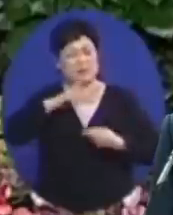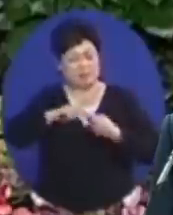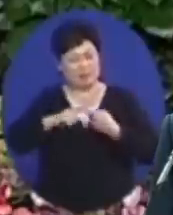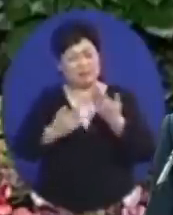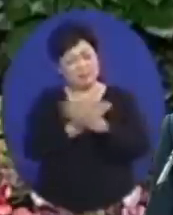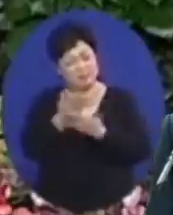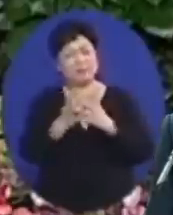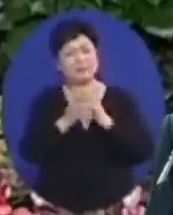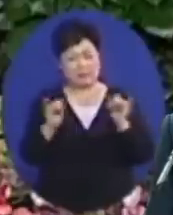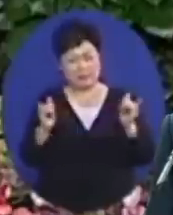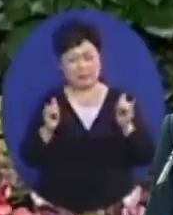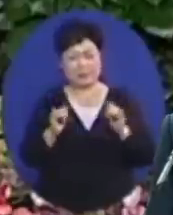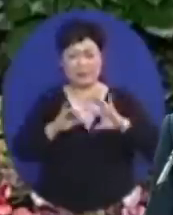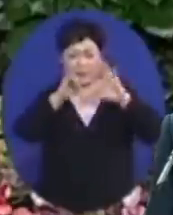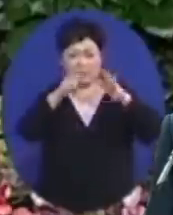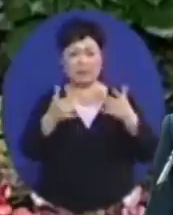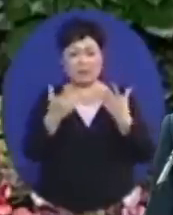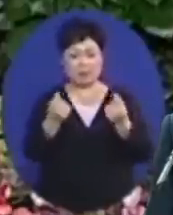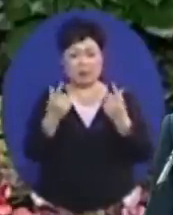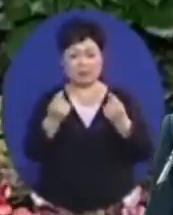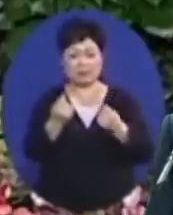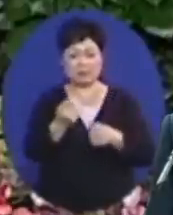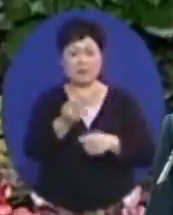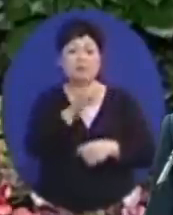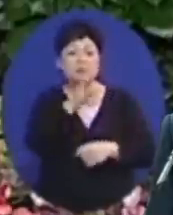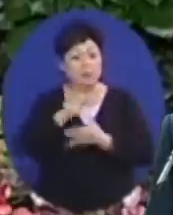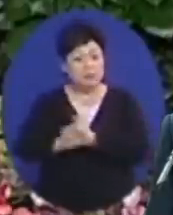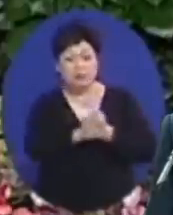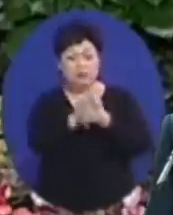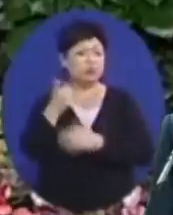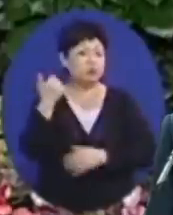됩니다. 세상에 이런 절대적인 친구는 바로